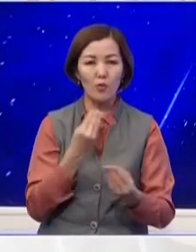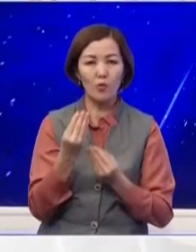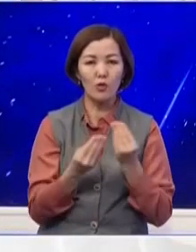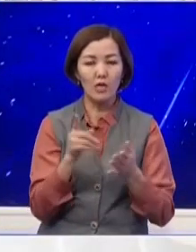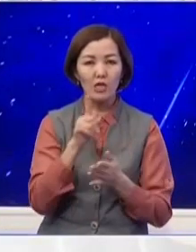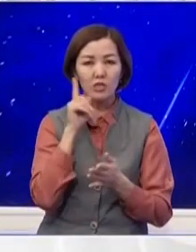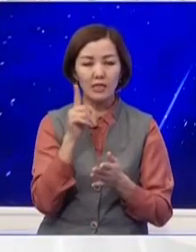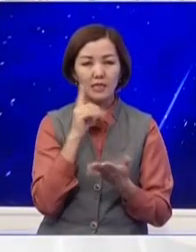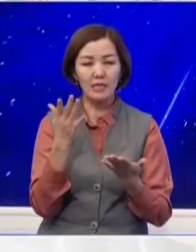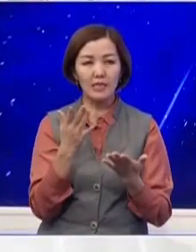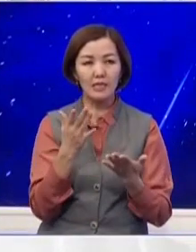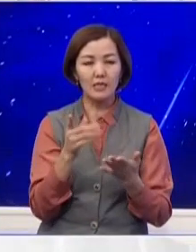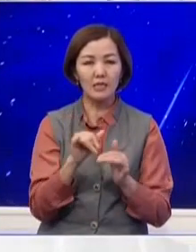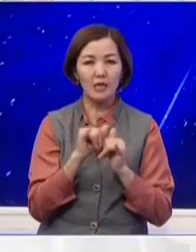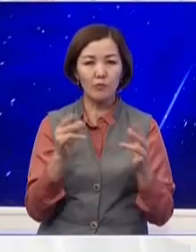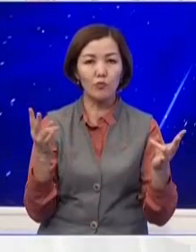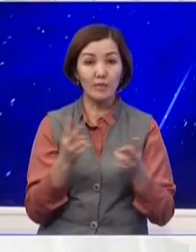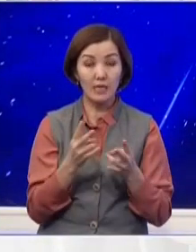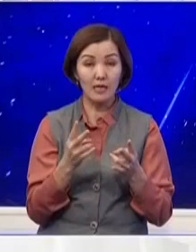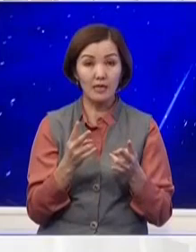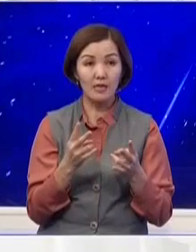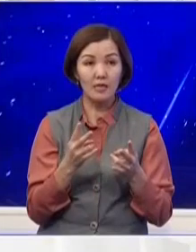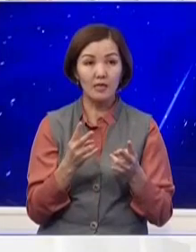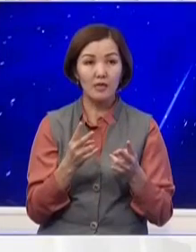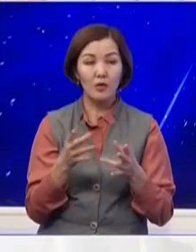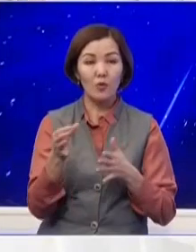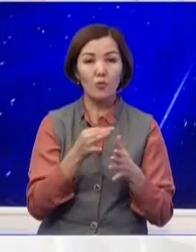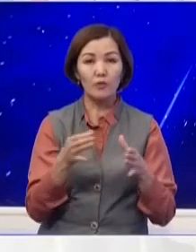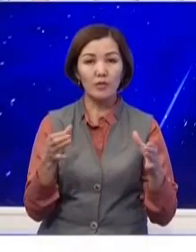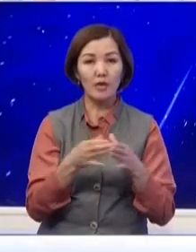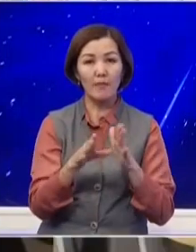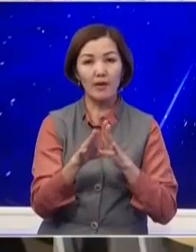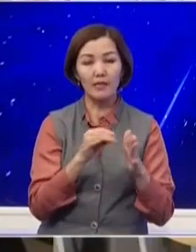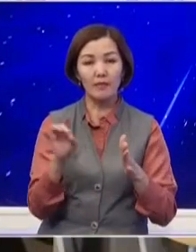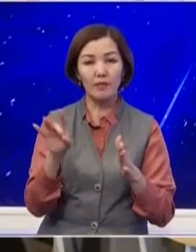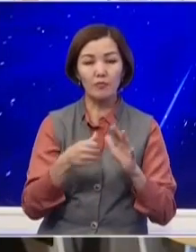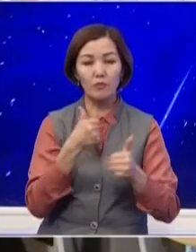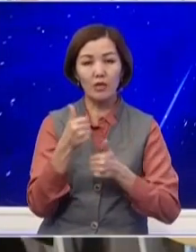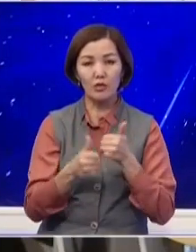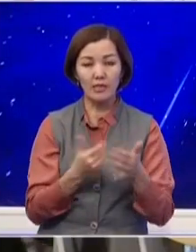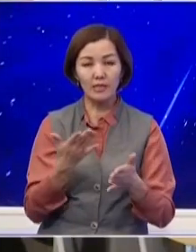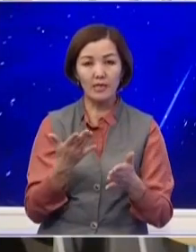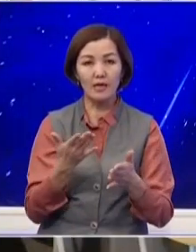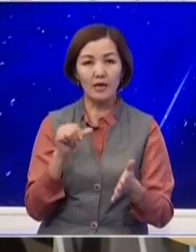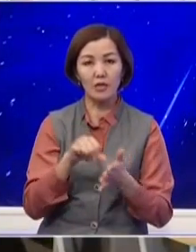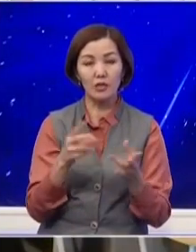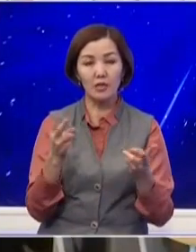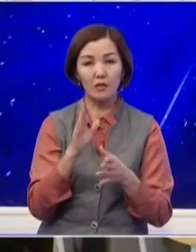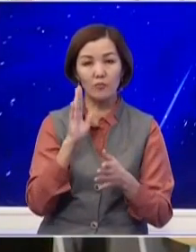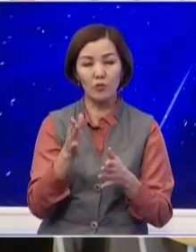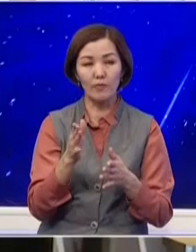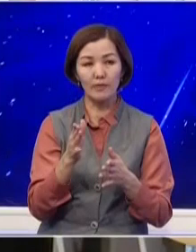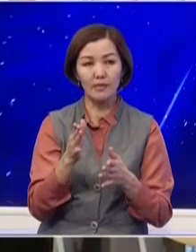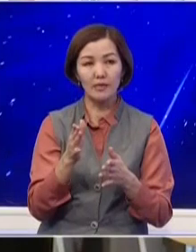дамыту және бұны жаңағы облыстың құрама командасын анықтап республикалық жарыстарға қатыстыру